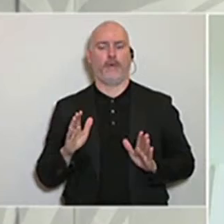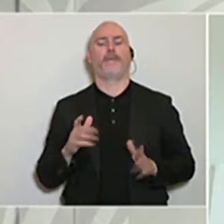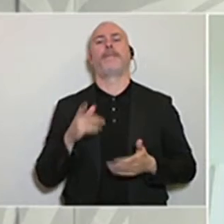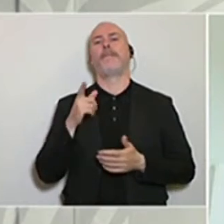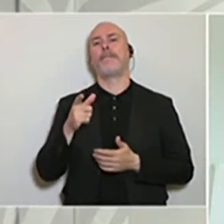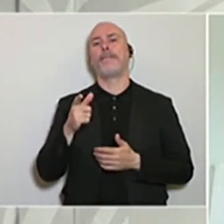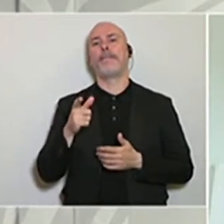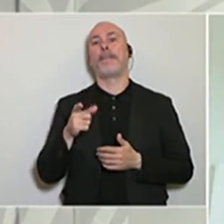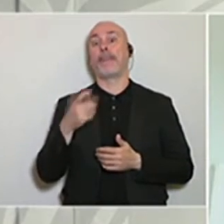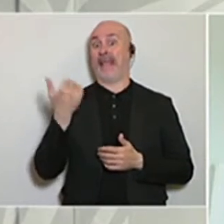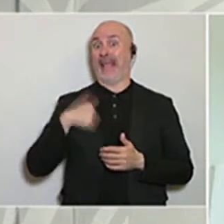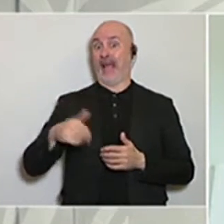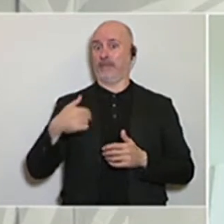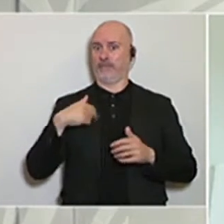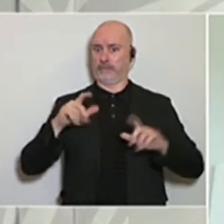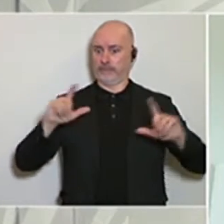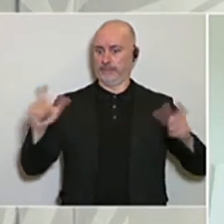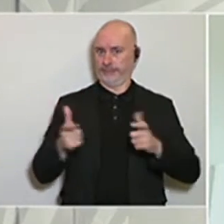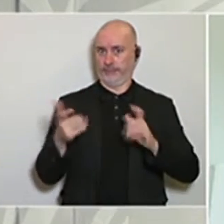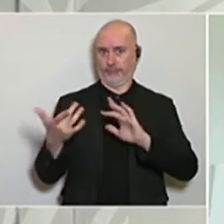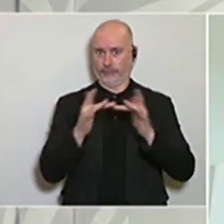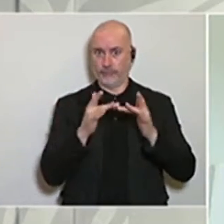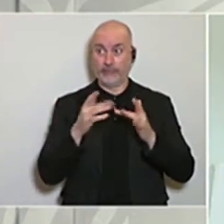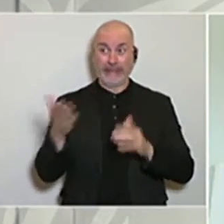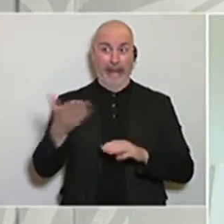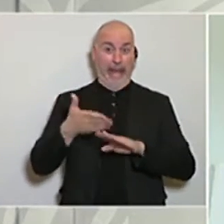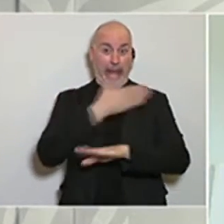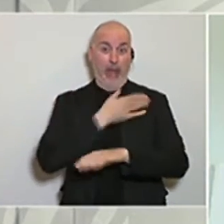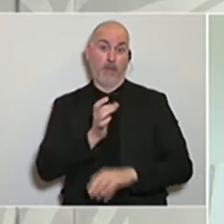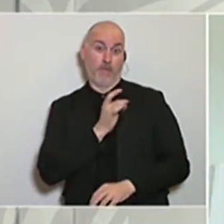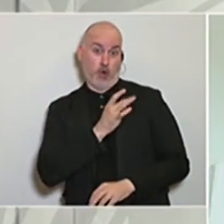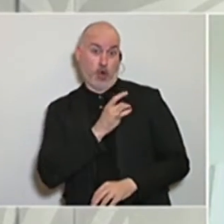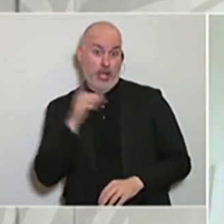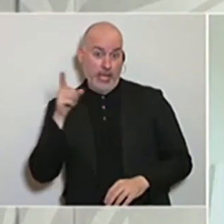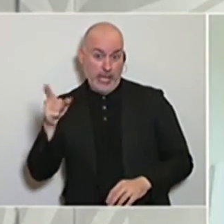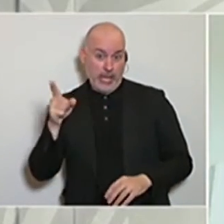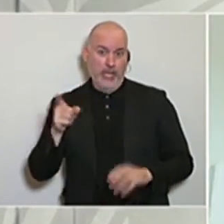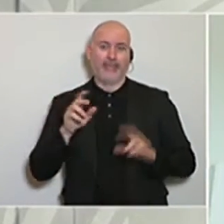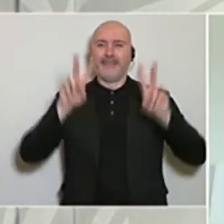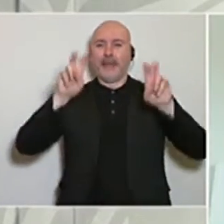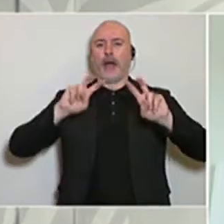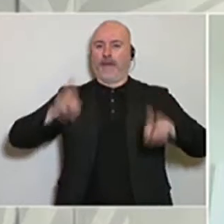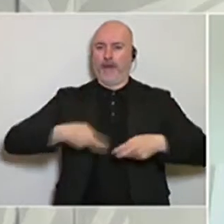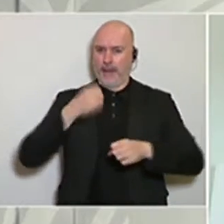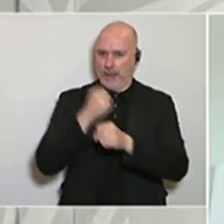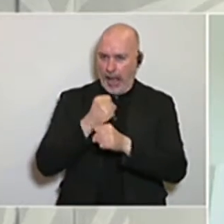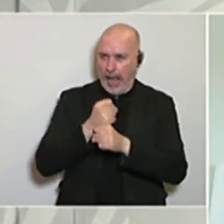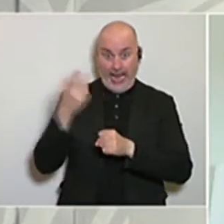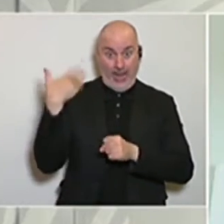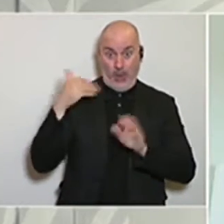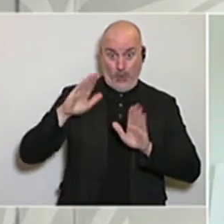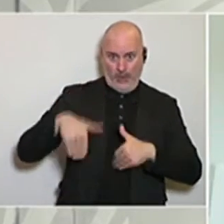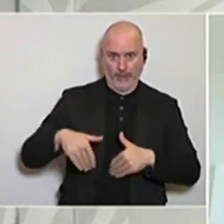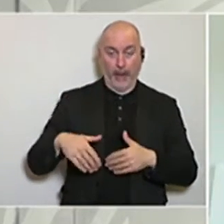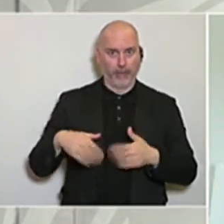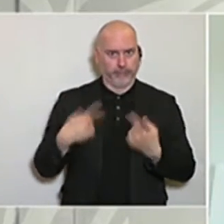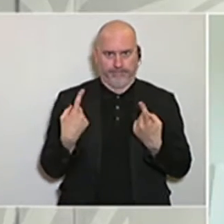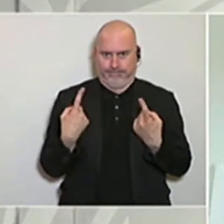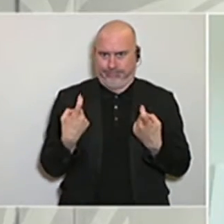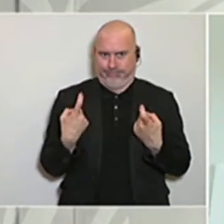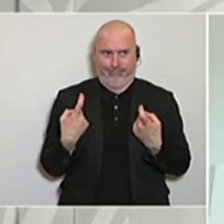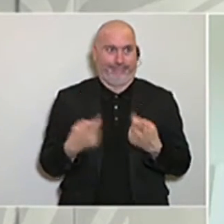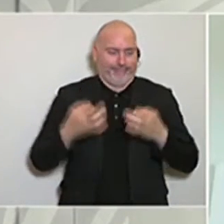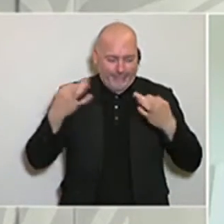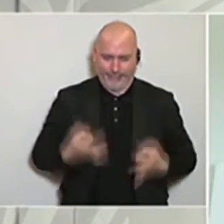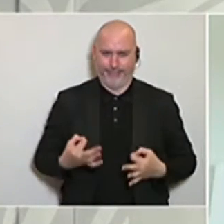després de l'acord de com ha anat a la Moncloa amb Bildu sobre la reforma laboral és més necessària que mai aquesta figura de relator per